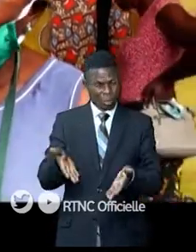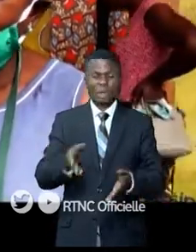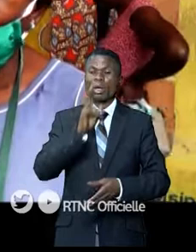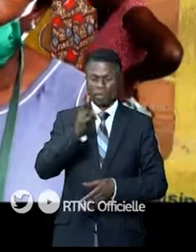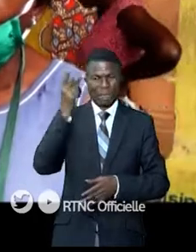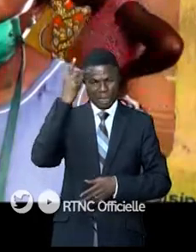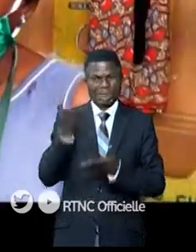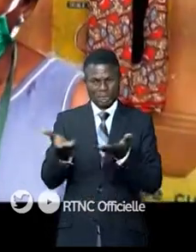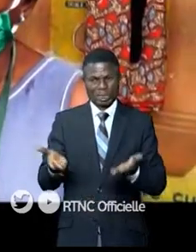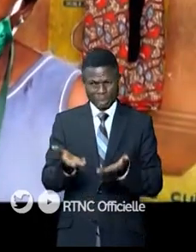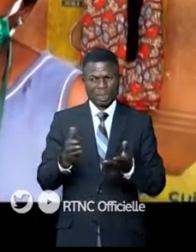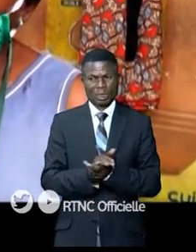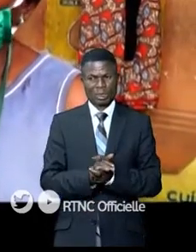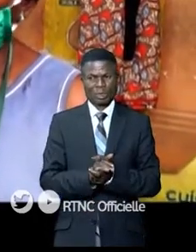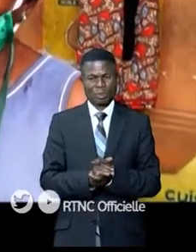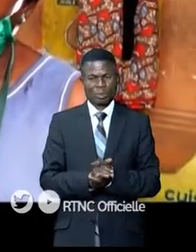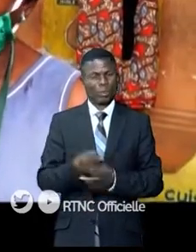à Kinshasa.